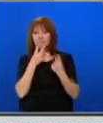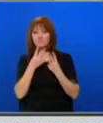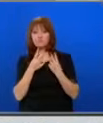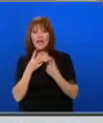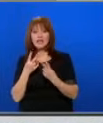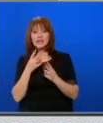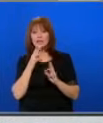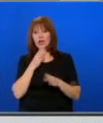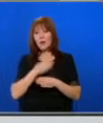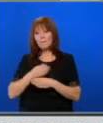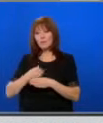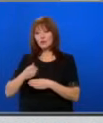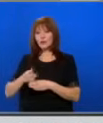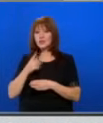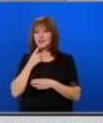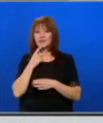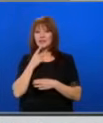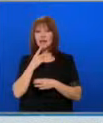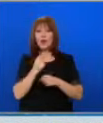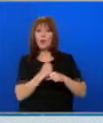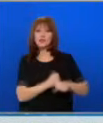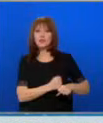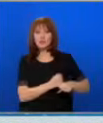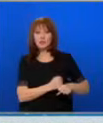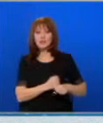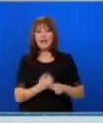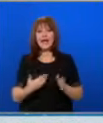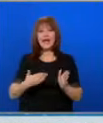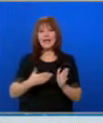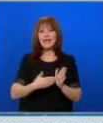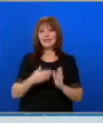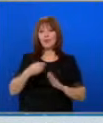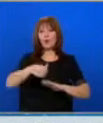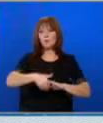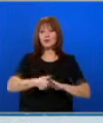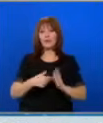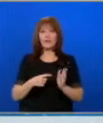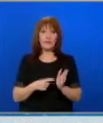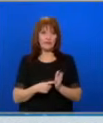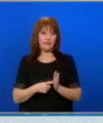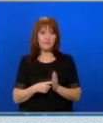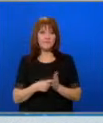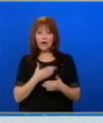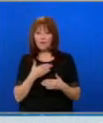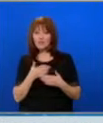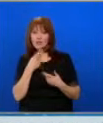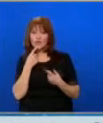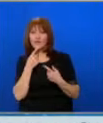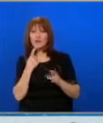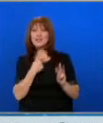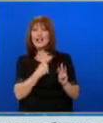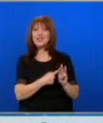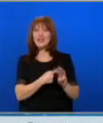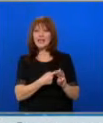на Конституцията у нас и антикорупционния закон. В последно време говорим за Шенген като тема за